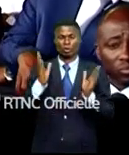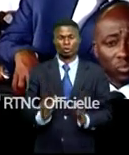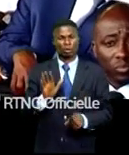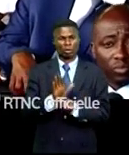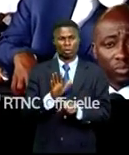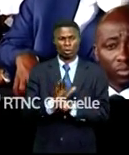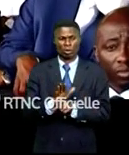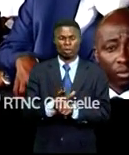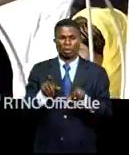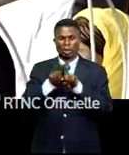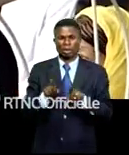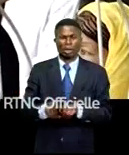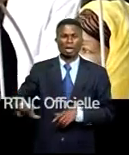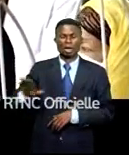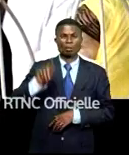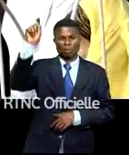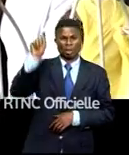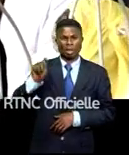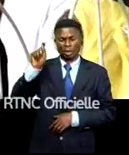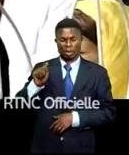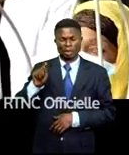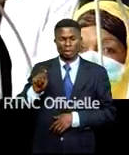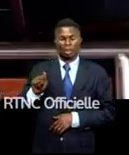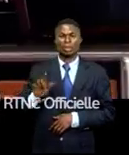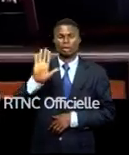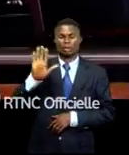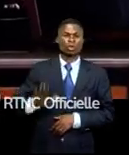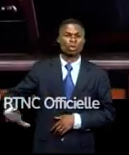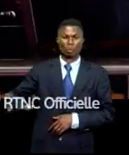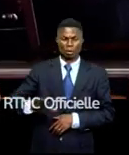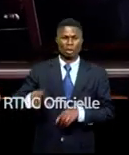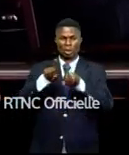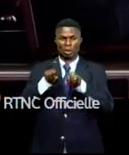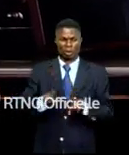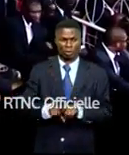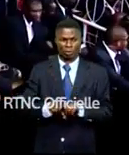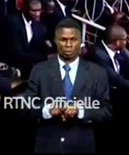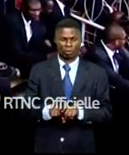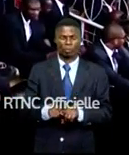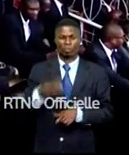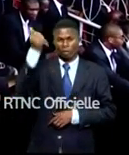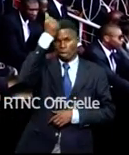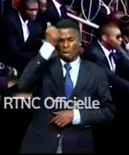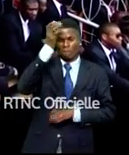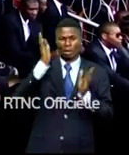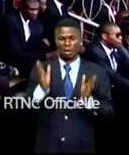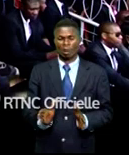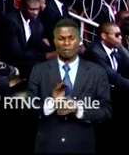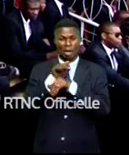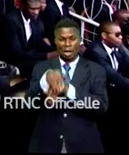épris de la Tanzanie, son pays, mais également d'un panafricaniste